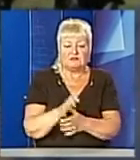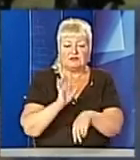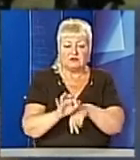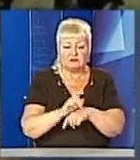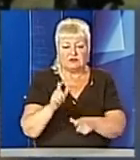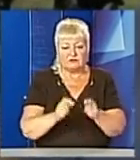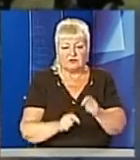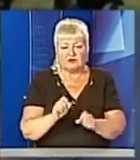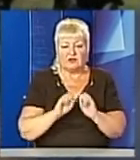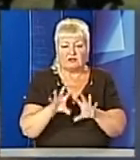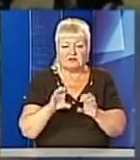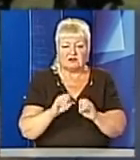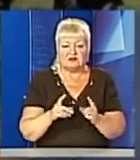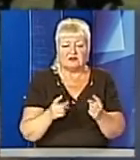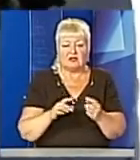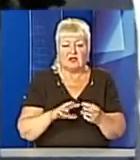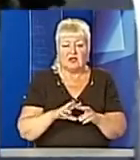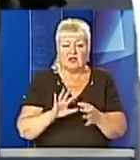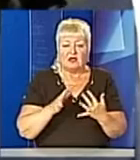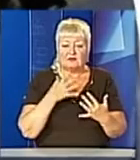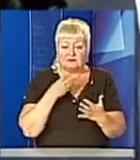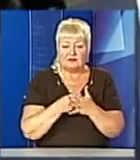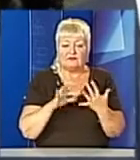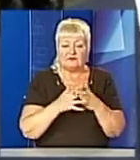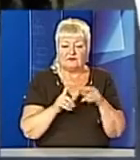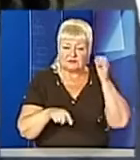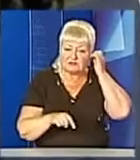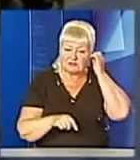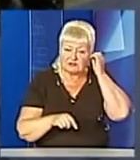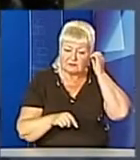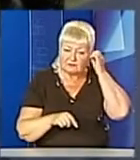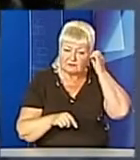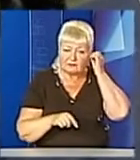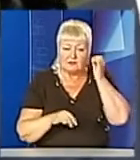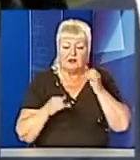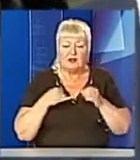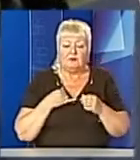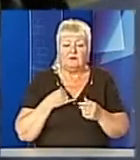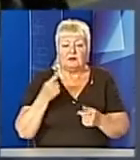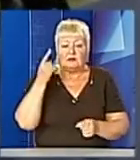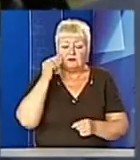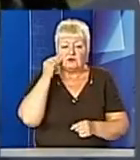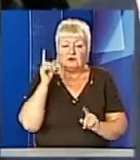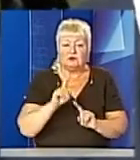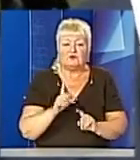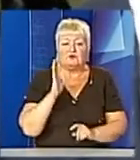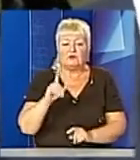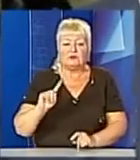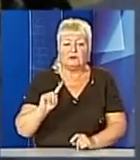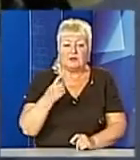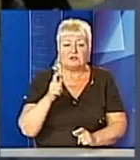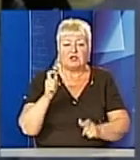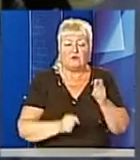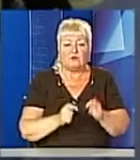і здавати його односельчани. І ми розраховуємо також, що недовзі появиться перший